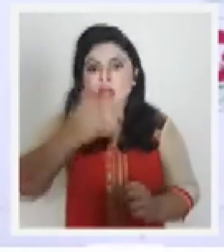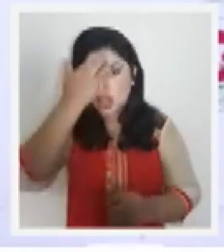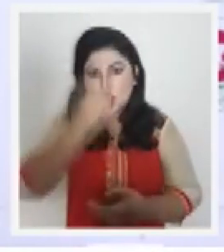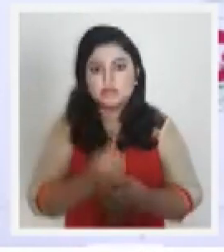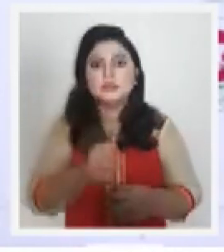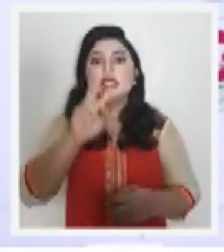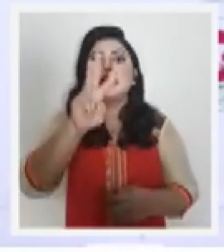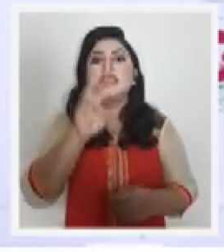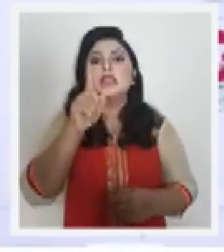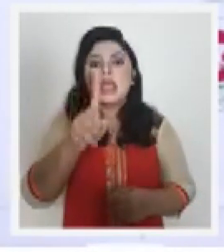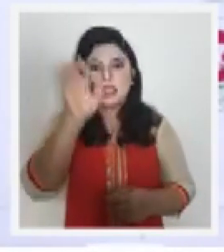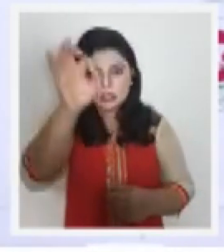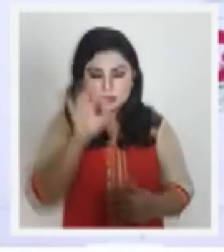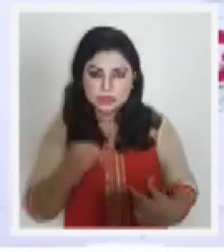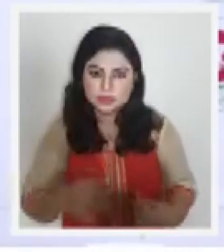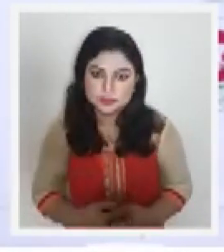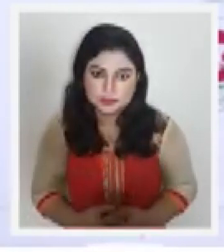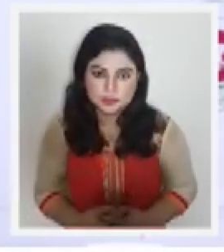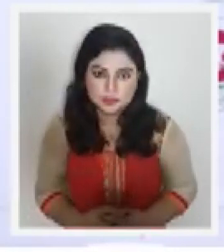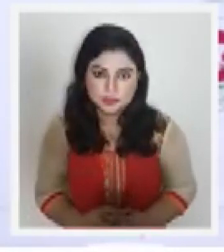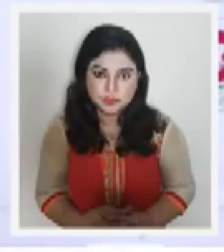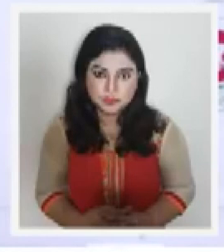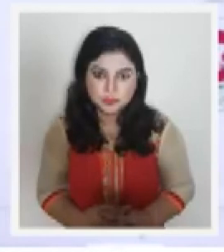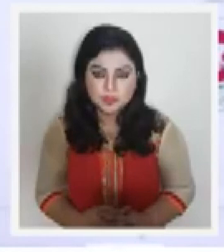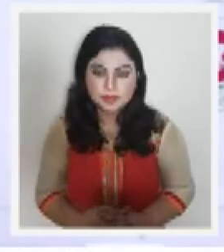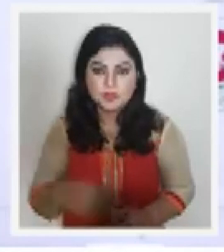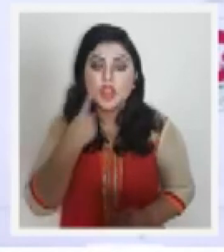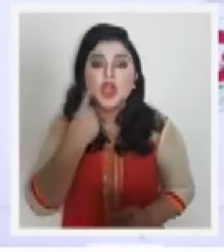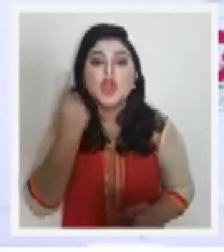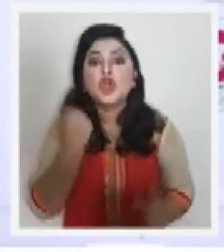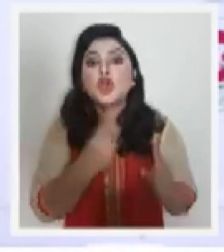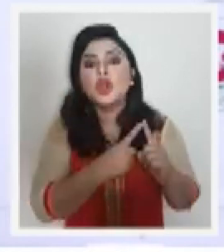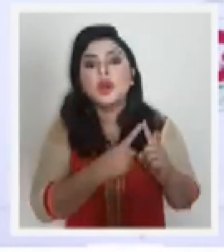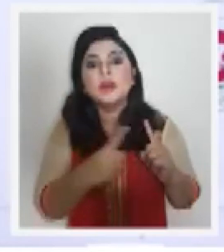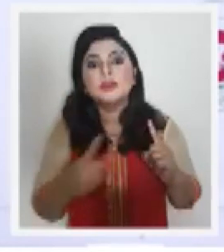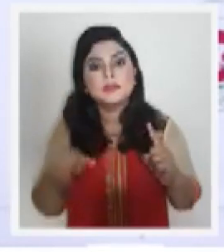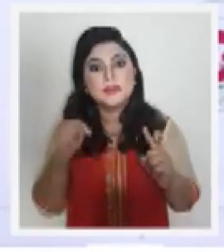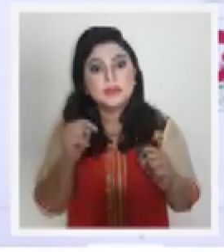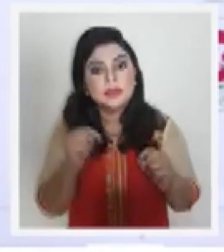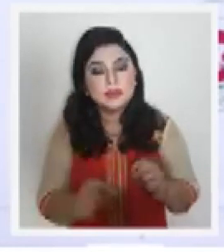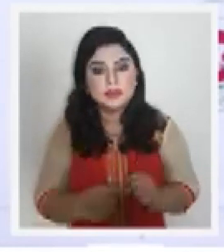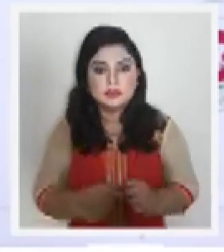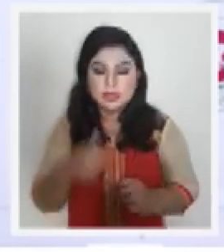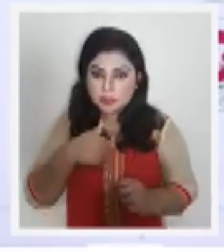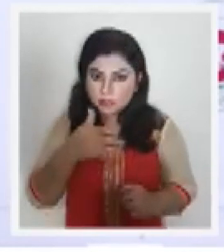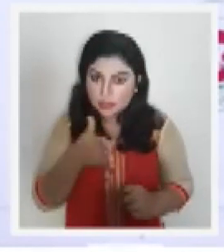19.05%, হৃদরোগে 1.59% এবং কিডনি রোগে আক্রান্ত ছিলেন 3.17%।